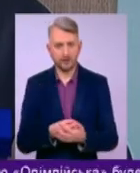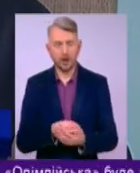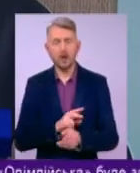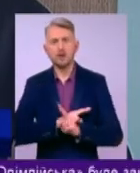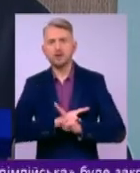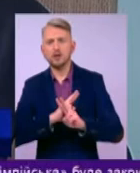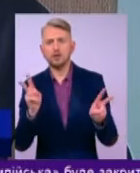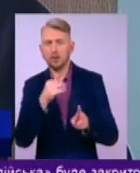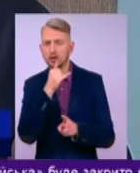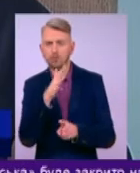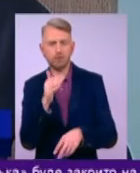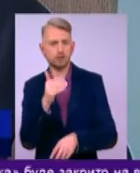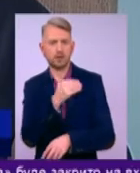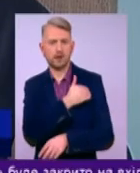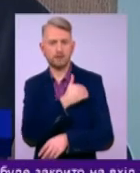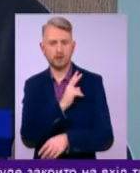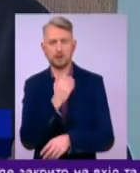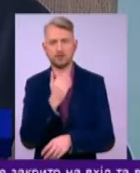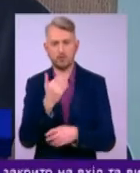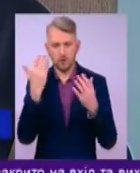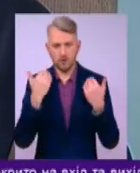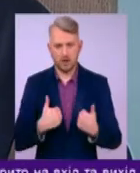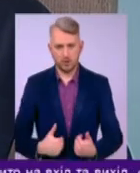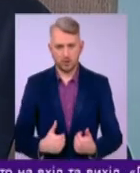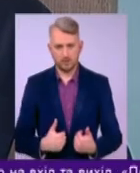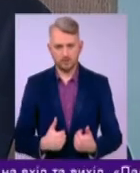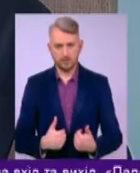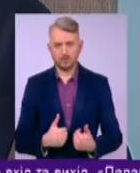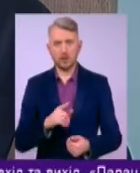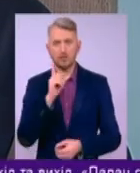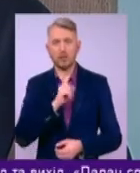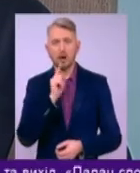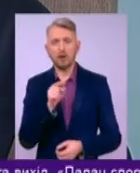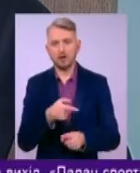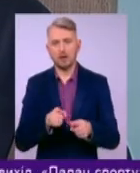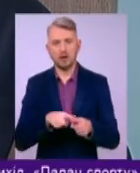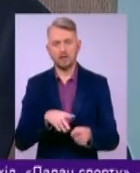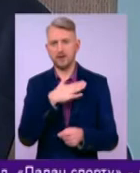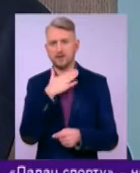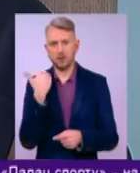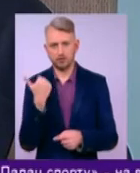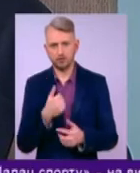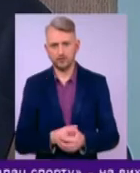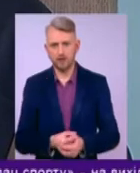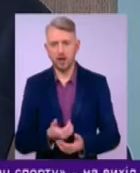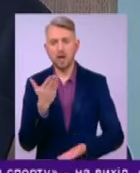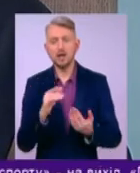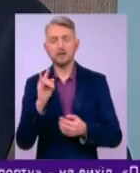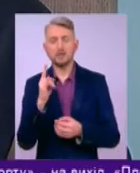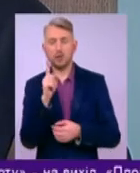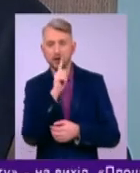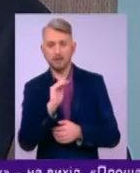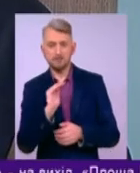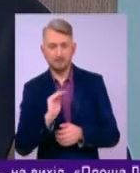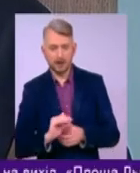Никто не может прикасаться к твоему телу, пока ты этого не захочешь. А если ребенок маленький,